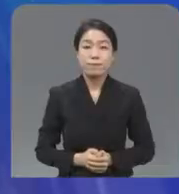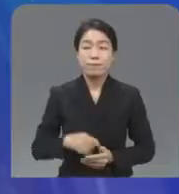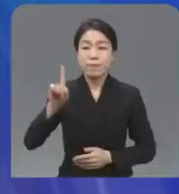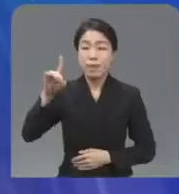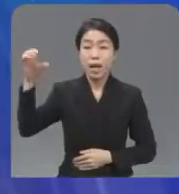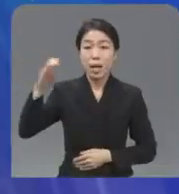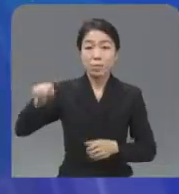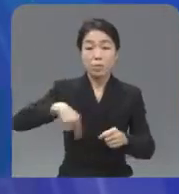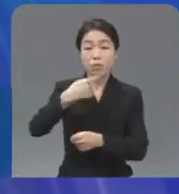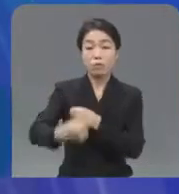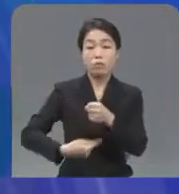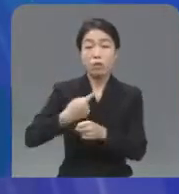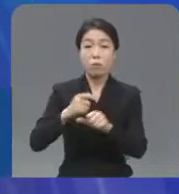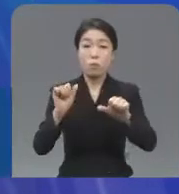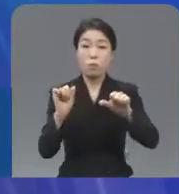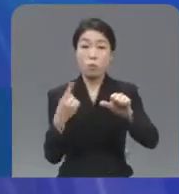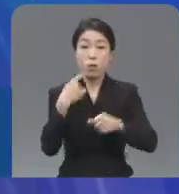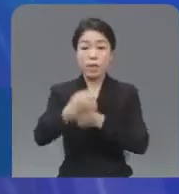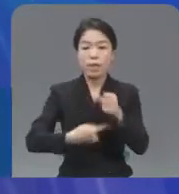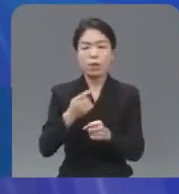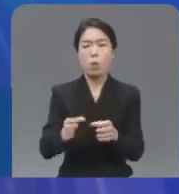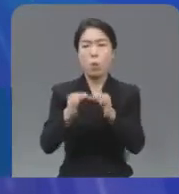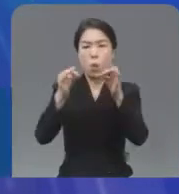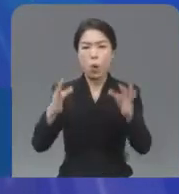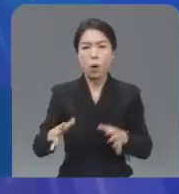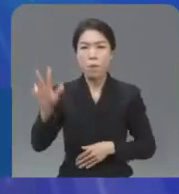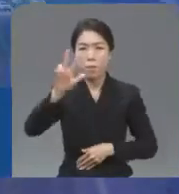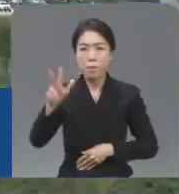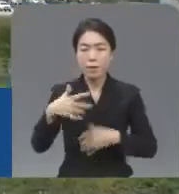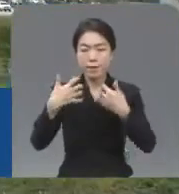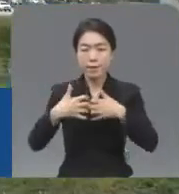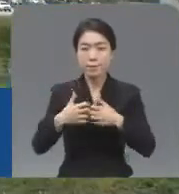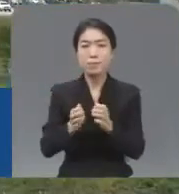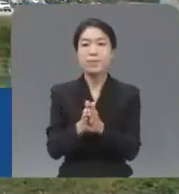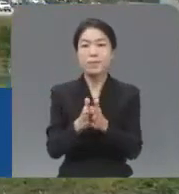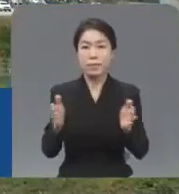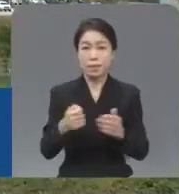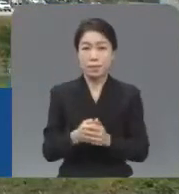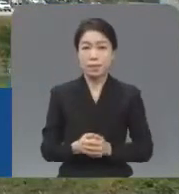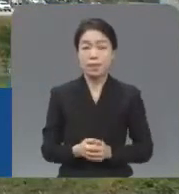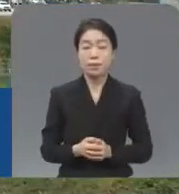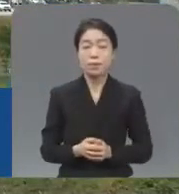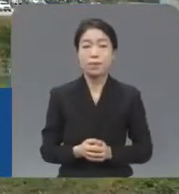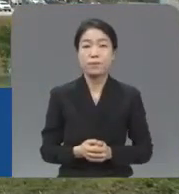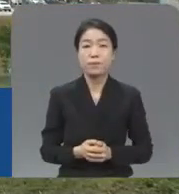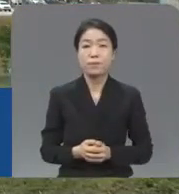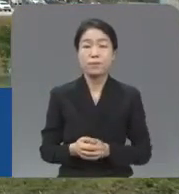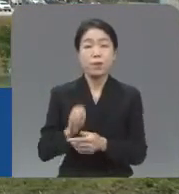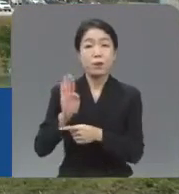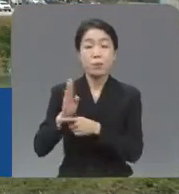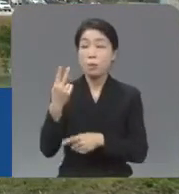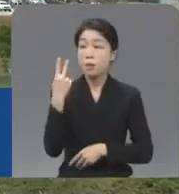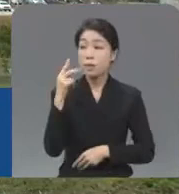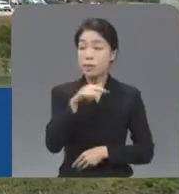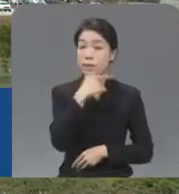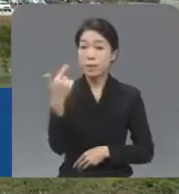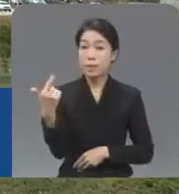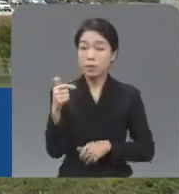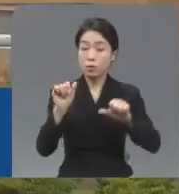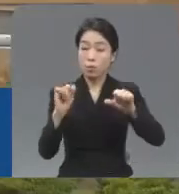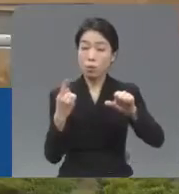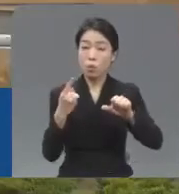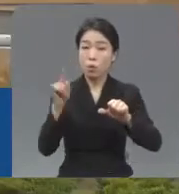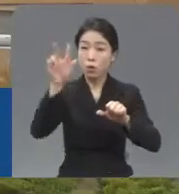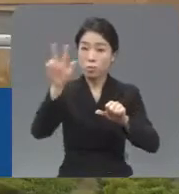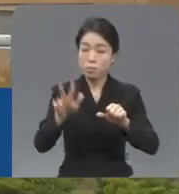한빛원전 5호기가 1년 만에 발전을 재개했습니다. 한국수력원자력 한빛원자력본부는 그제 저녁 한빛 5호기의